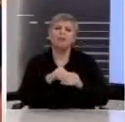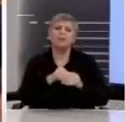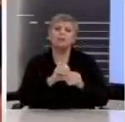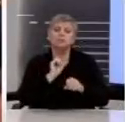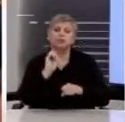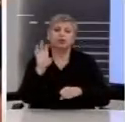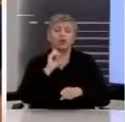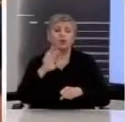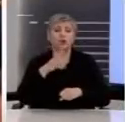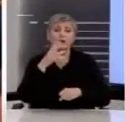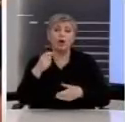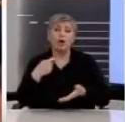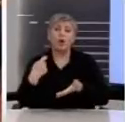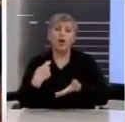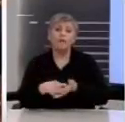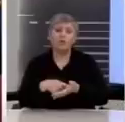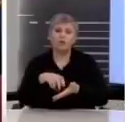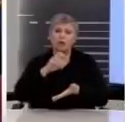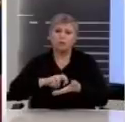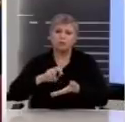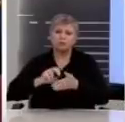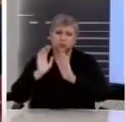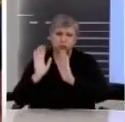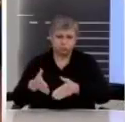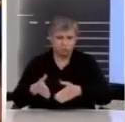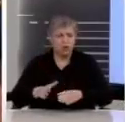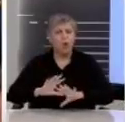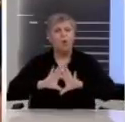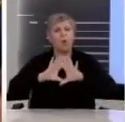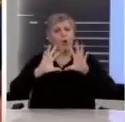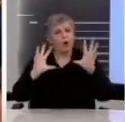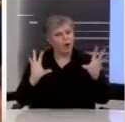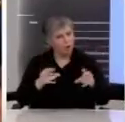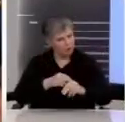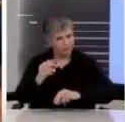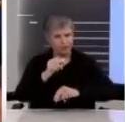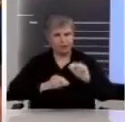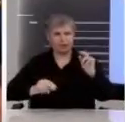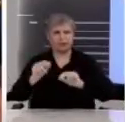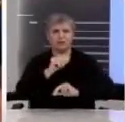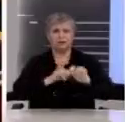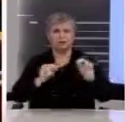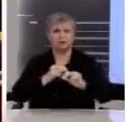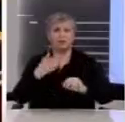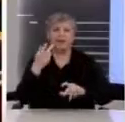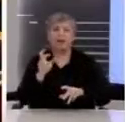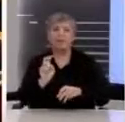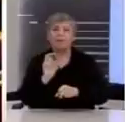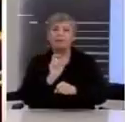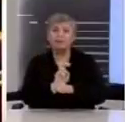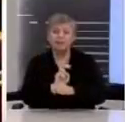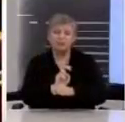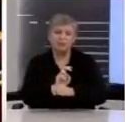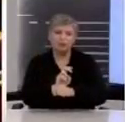την υψηλή φορολόγηση. Για όλα θα συζητήσουμε, κύριε Μητσοτάκη. Δεν πρόκειται να αφήσουμε τίποτα αναπάντητο.